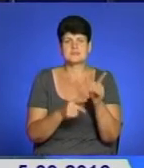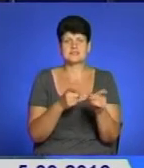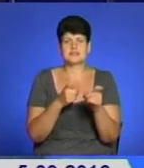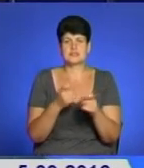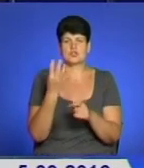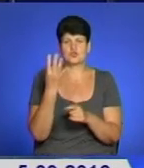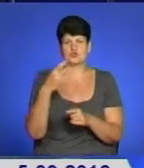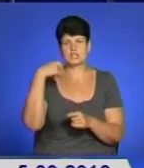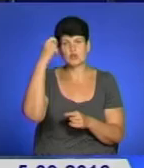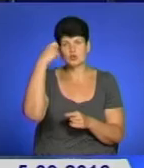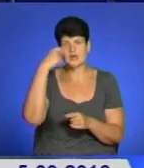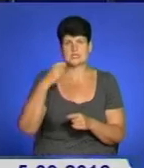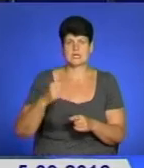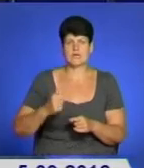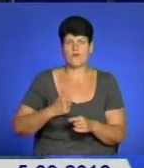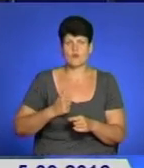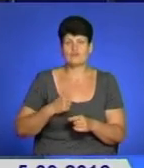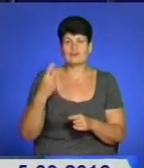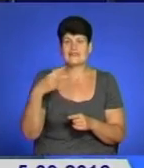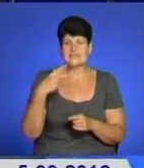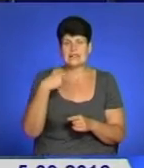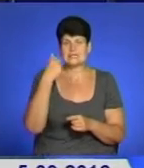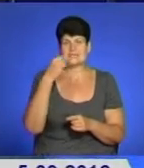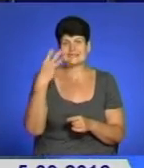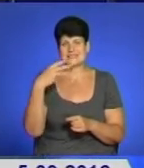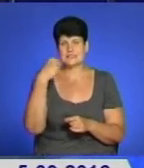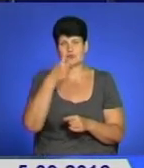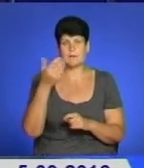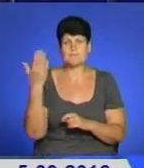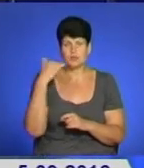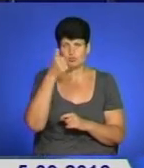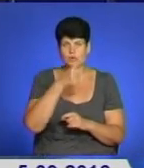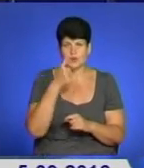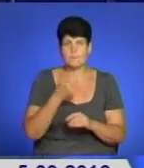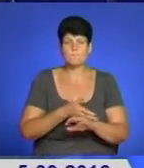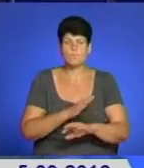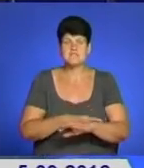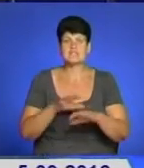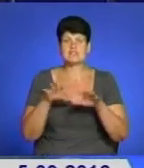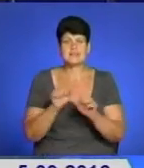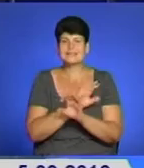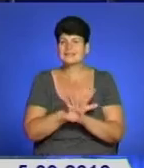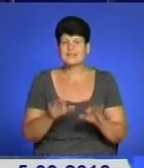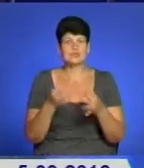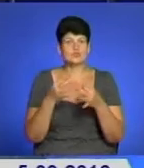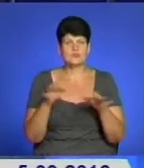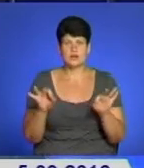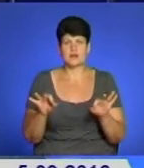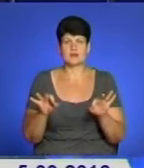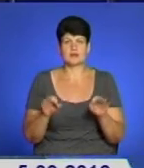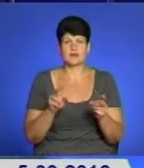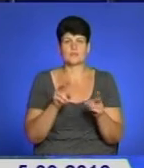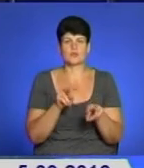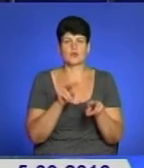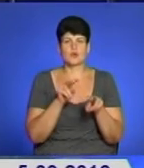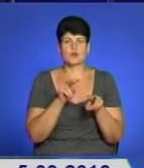4 турецьких воїни. У 20-30-х роках минулого століття польська влада не дозволяла селянам доглядати за цим